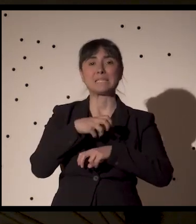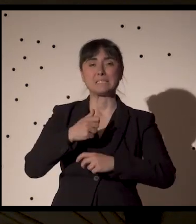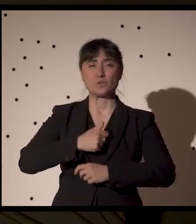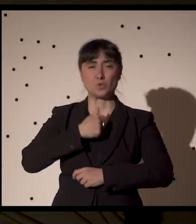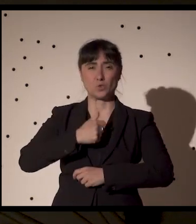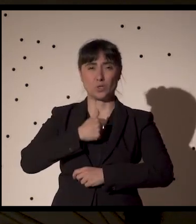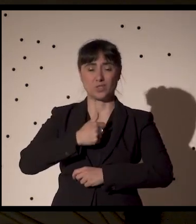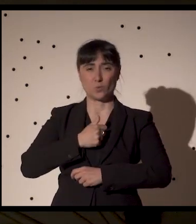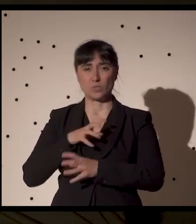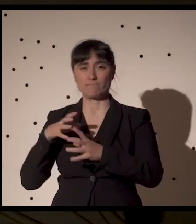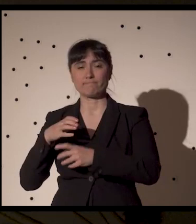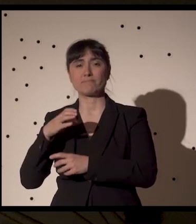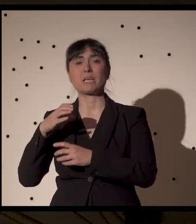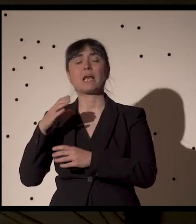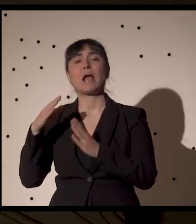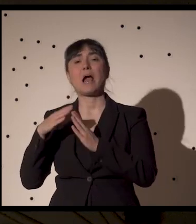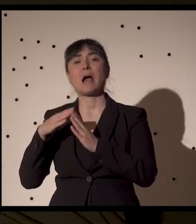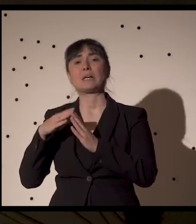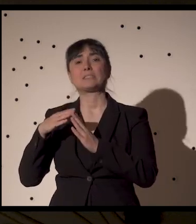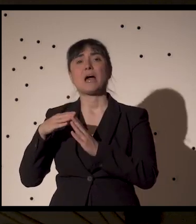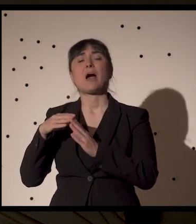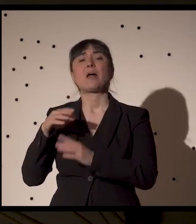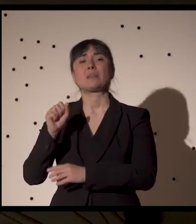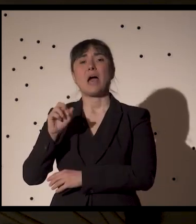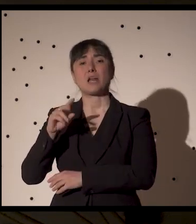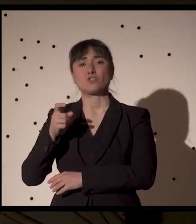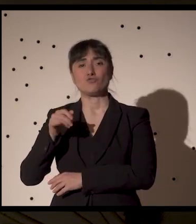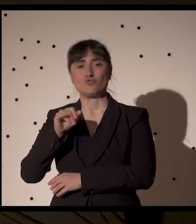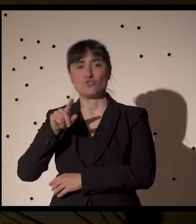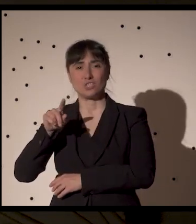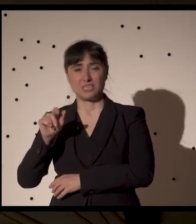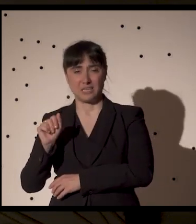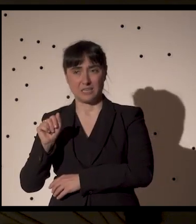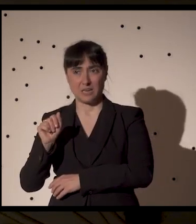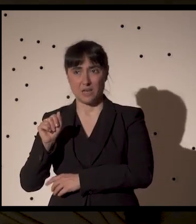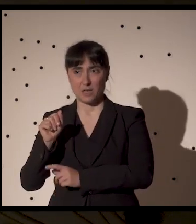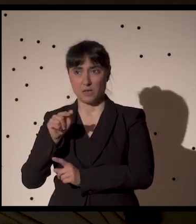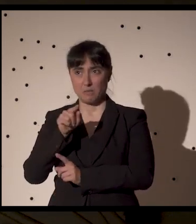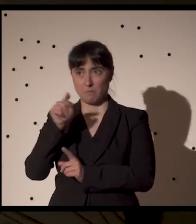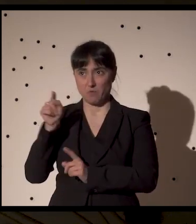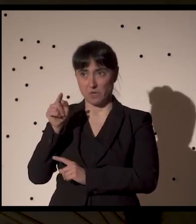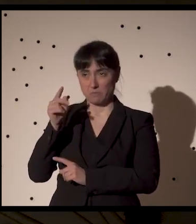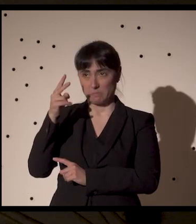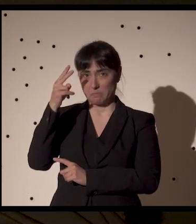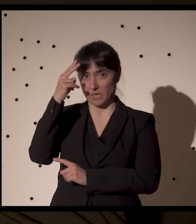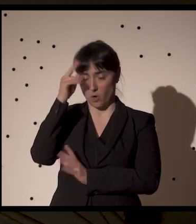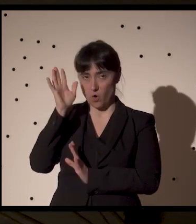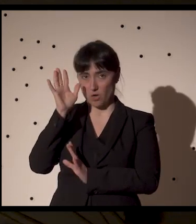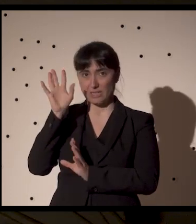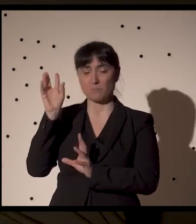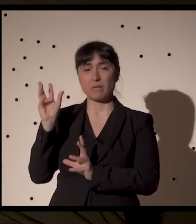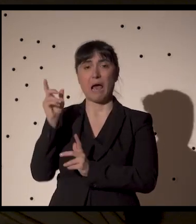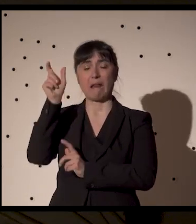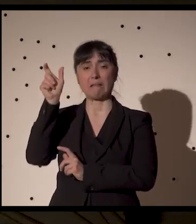d'argilla come ricorderete casa d'argilla È un artista associato al nostro